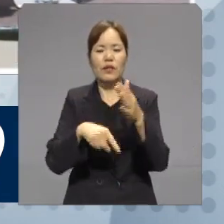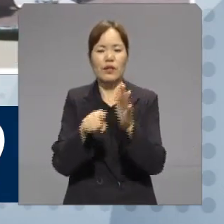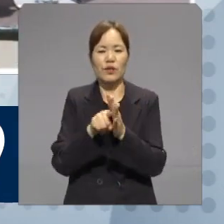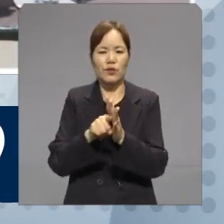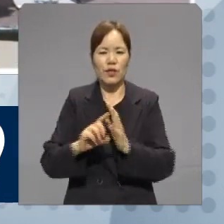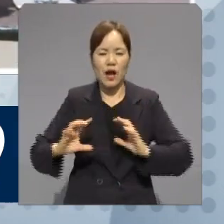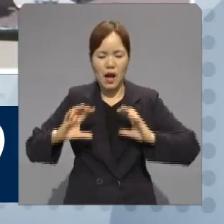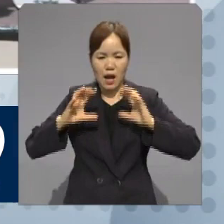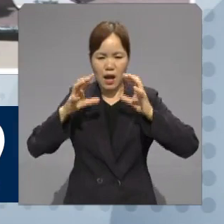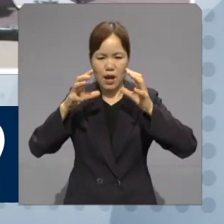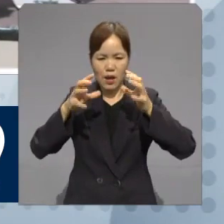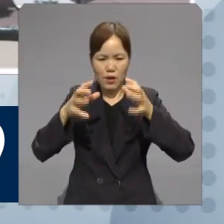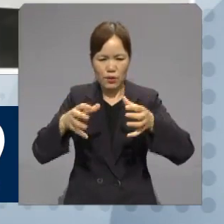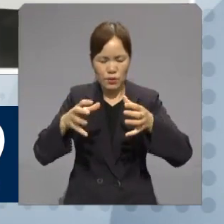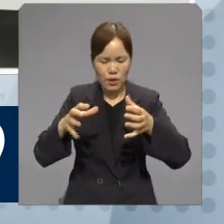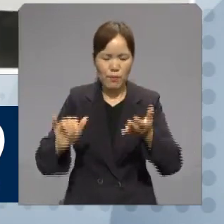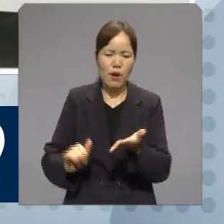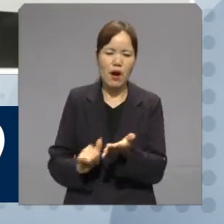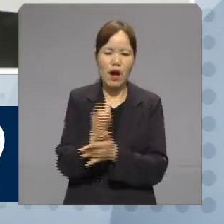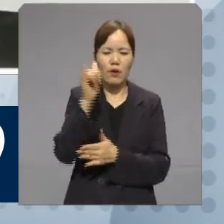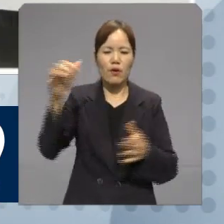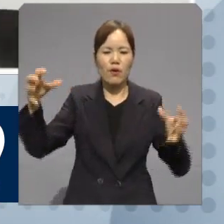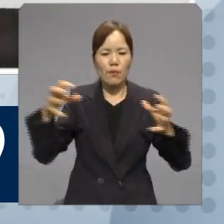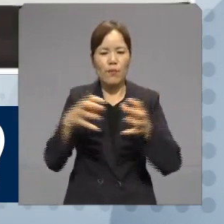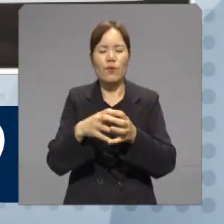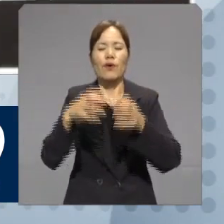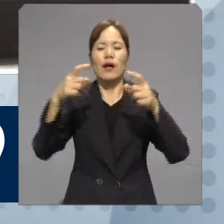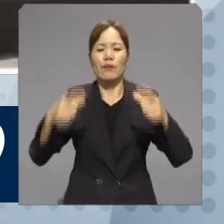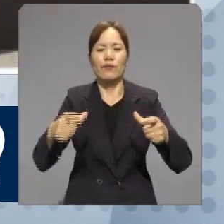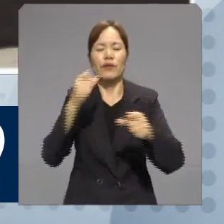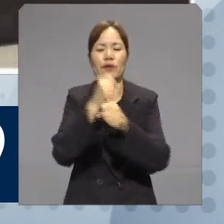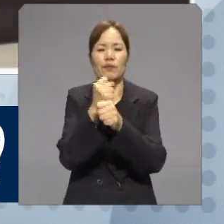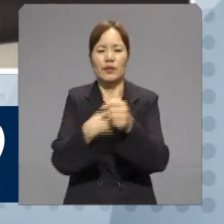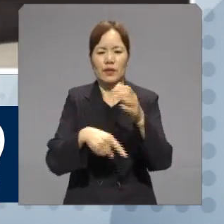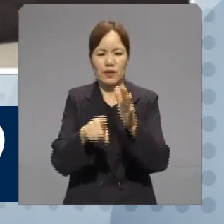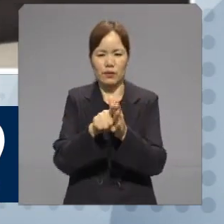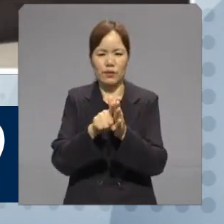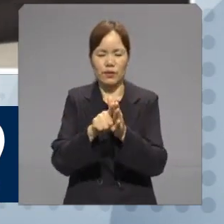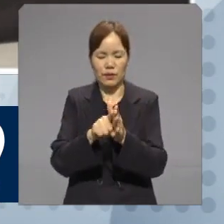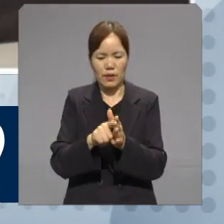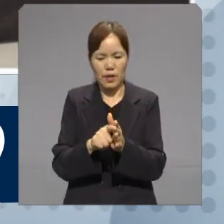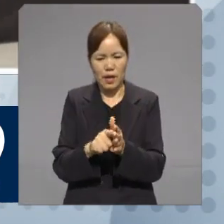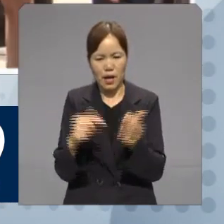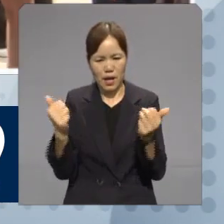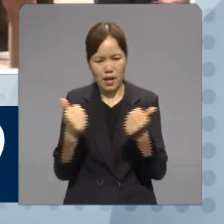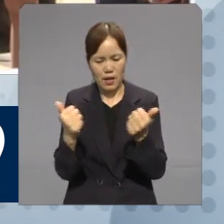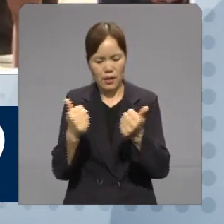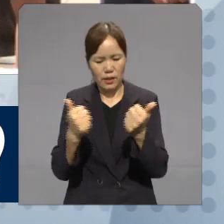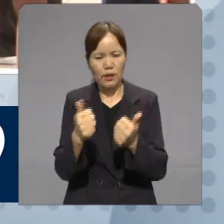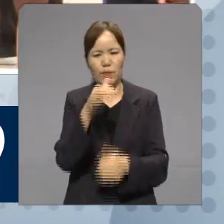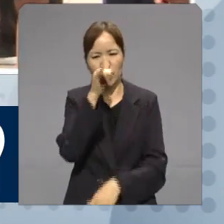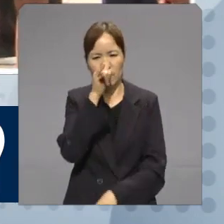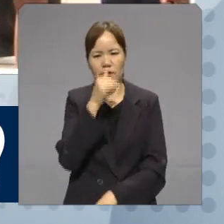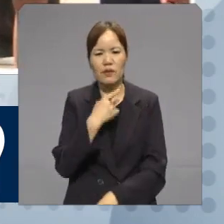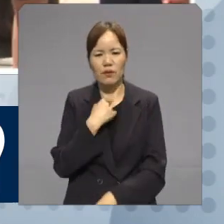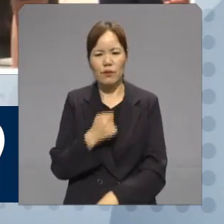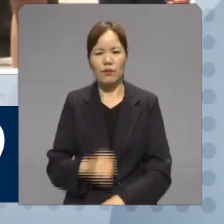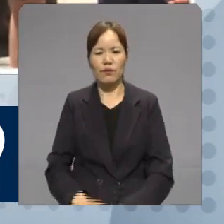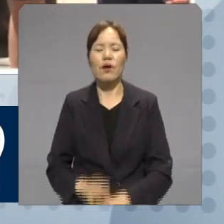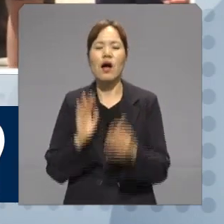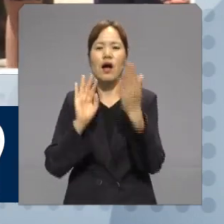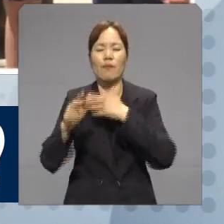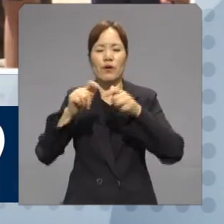글로벌 복합 항공 복합 단지 이것을 조성하기 위한 협의를 했고 앞으로